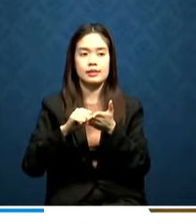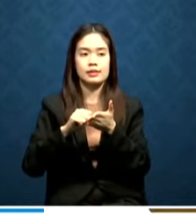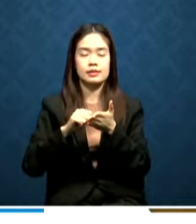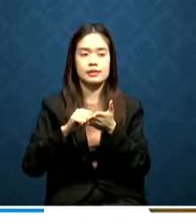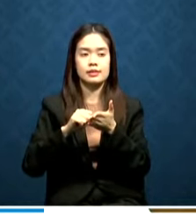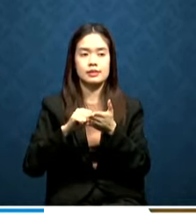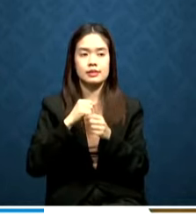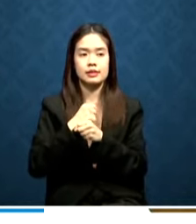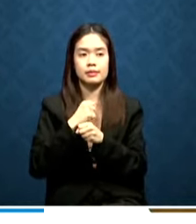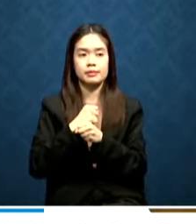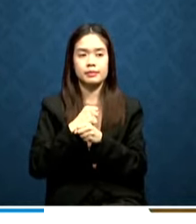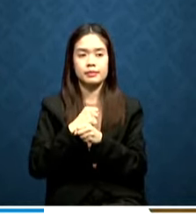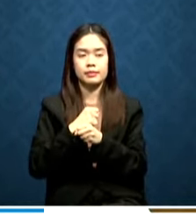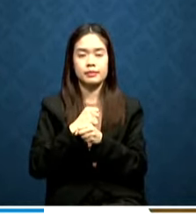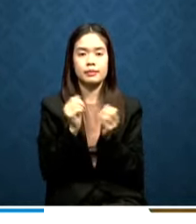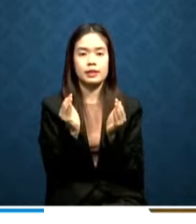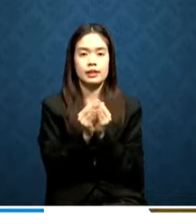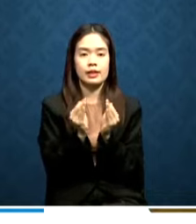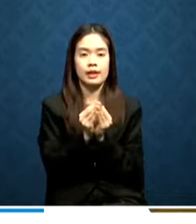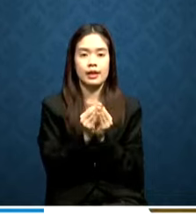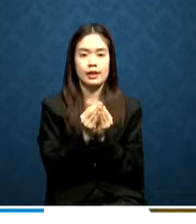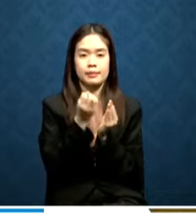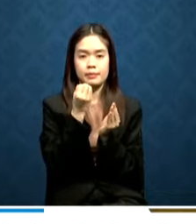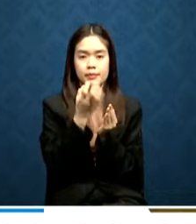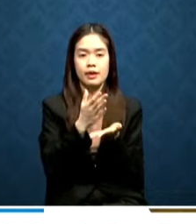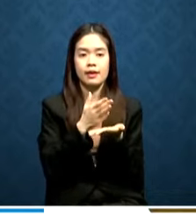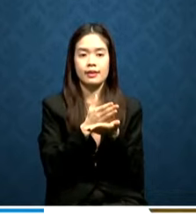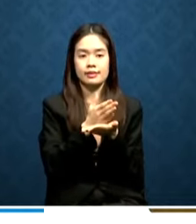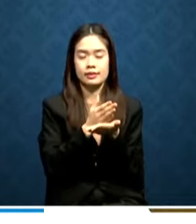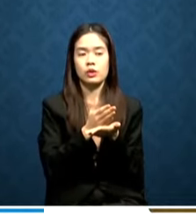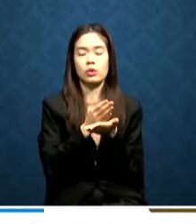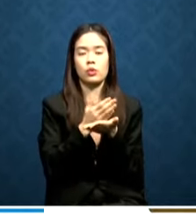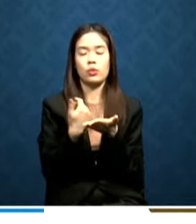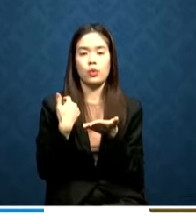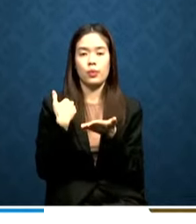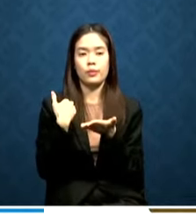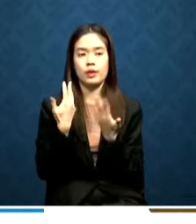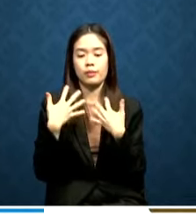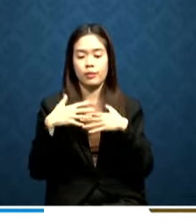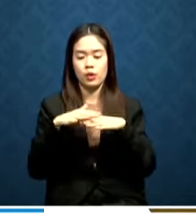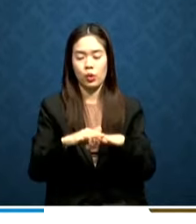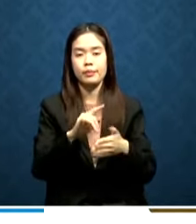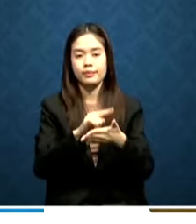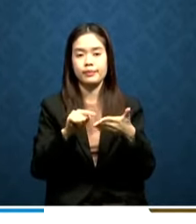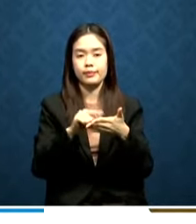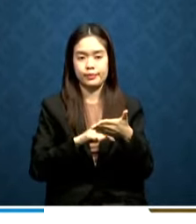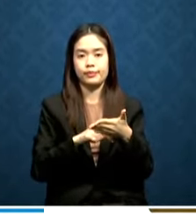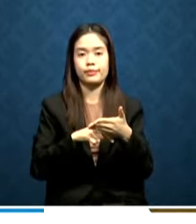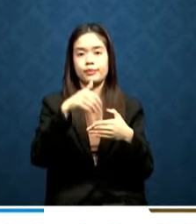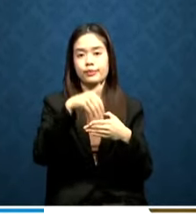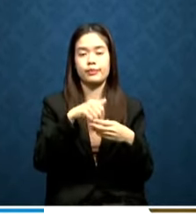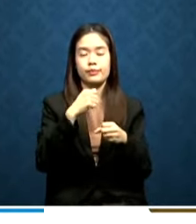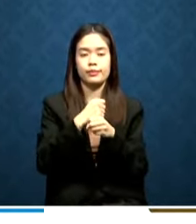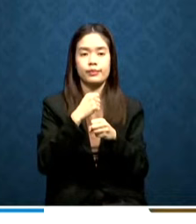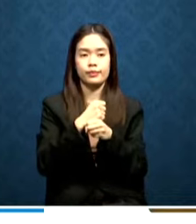าลที่ออกมาก็คือเสียงเกินกึ่งหนึ่งของผู้ออกมาใช้สิทธิ์นะครับผมเองเป็นช่วยกันทำ